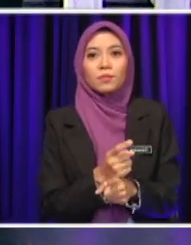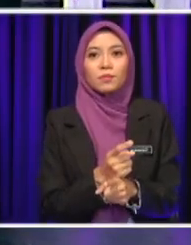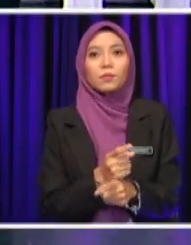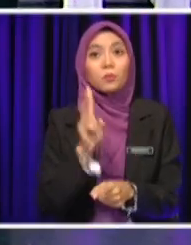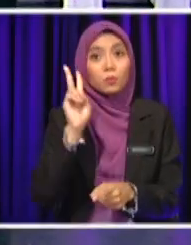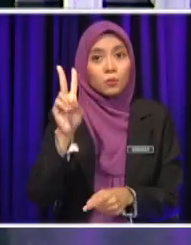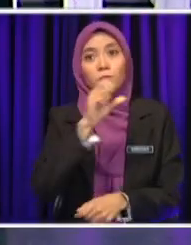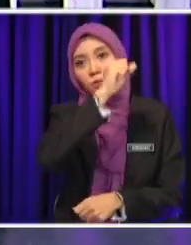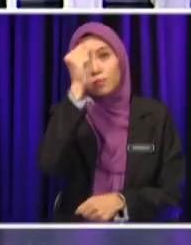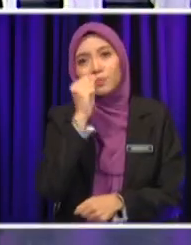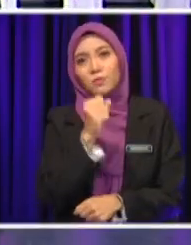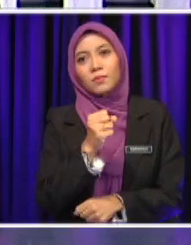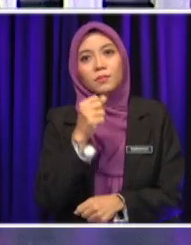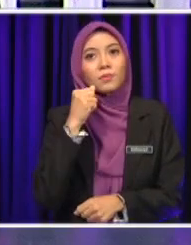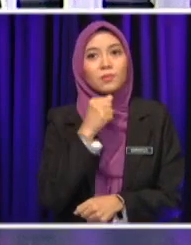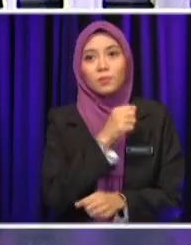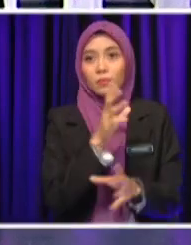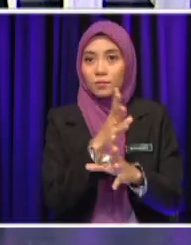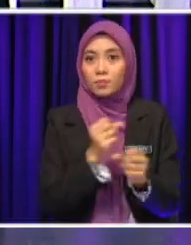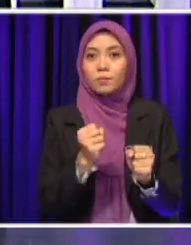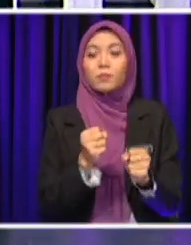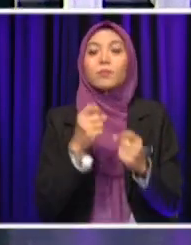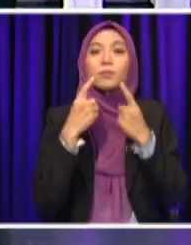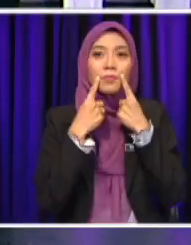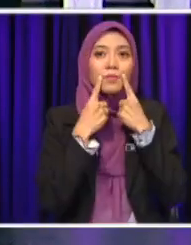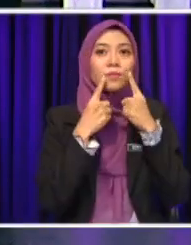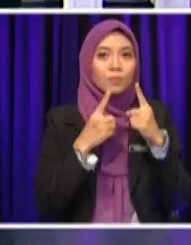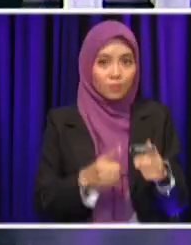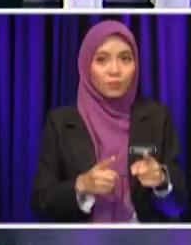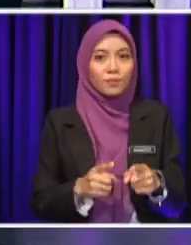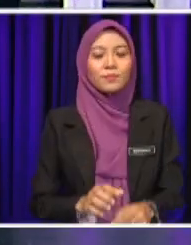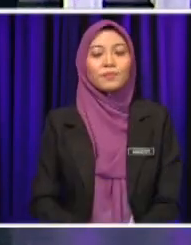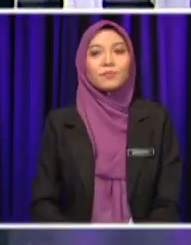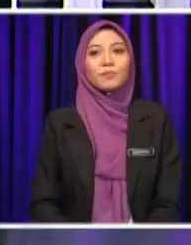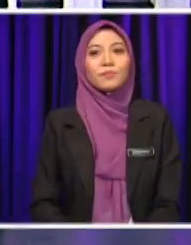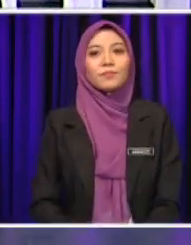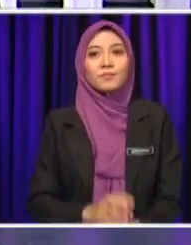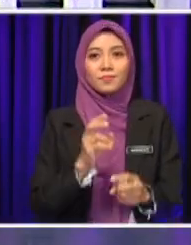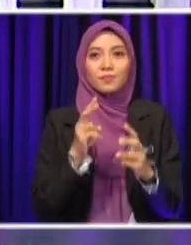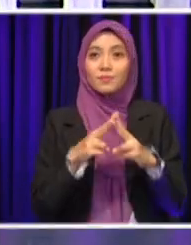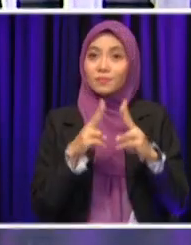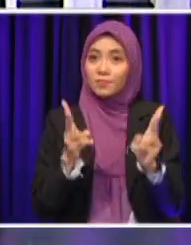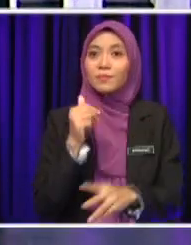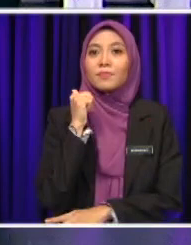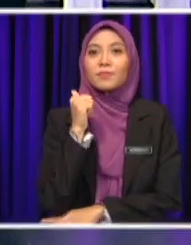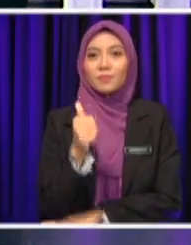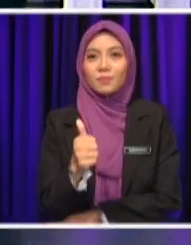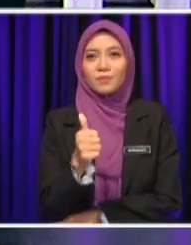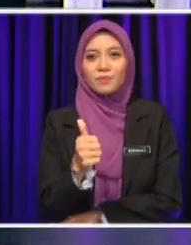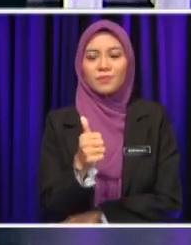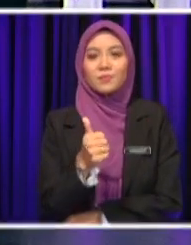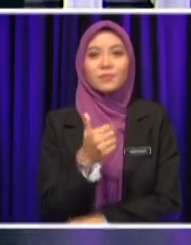2 soalan Aiman dapat jawab dengan tepat. Agak bagus Aiman. Prestasi Aiman pada hari ini sangat bagus, bukan agak bagus, sangat bagus. Terima kasih